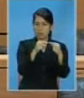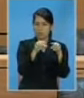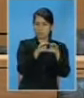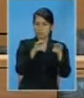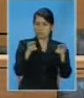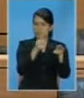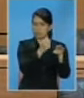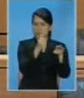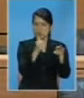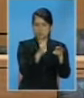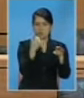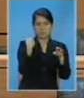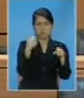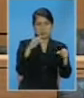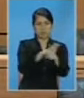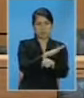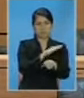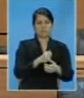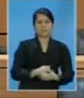ดเลือกไ